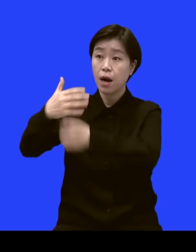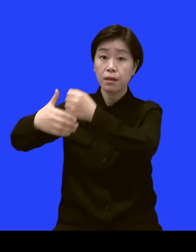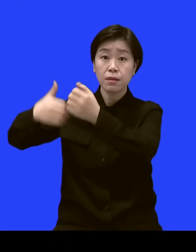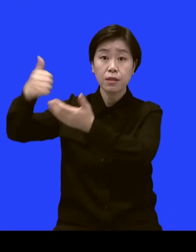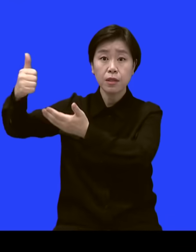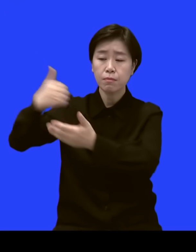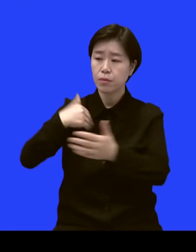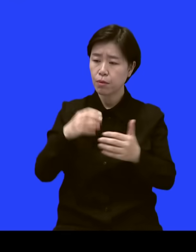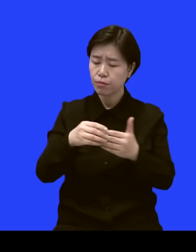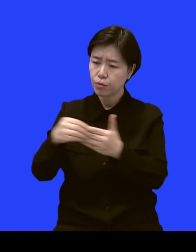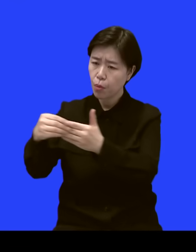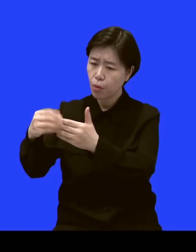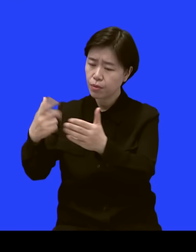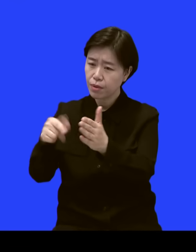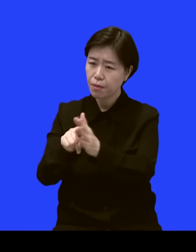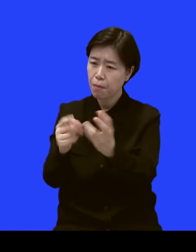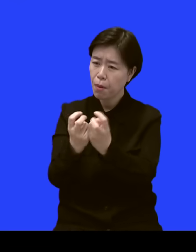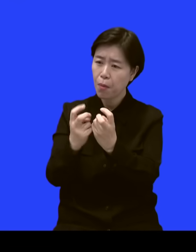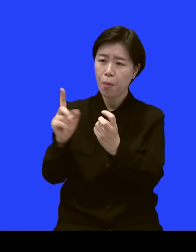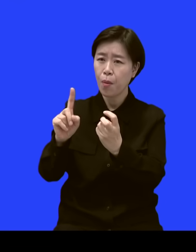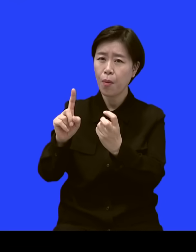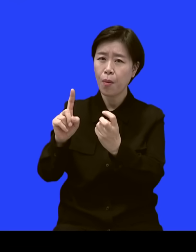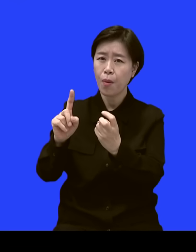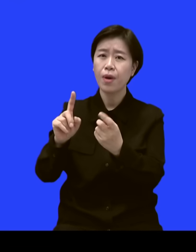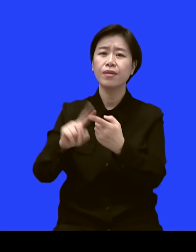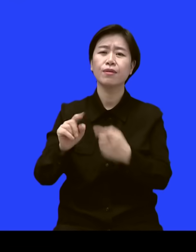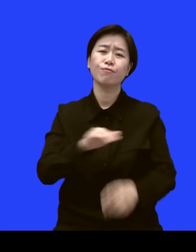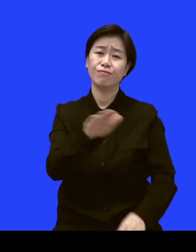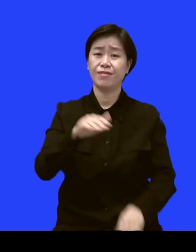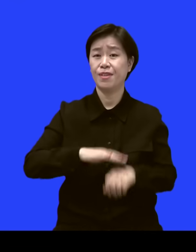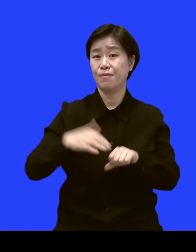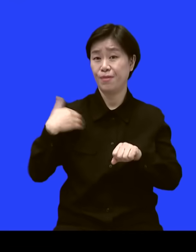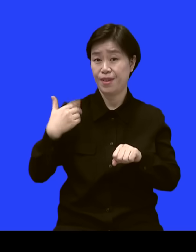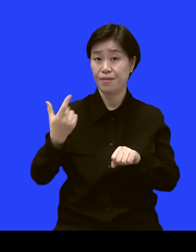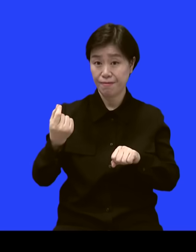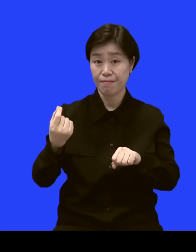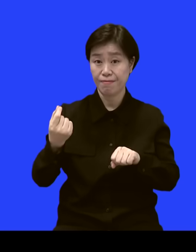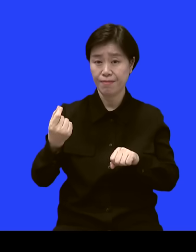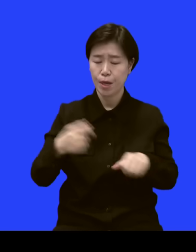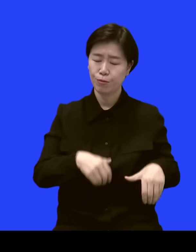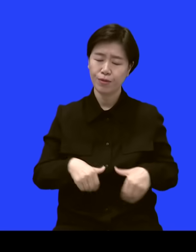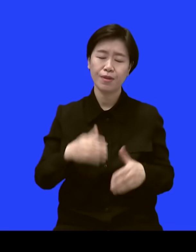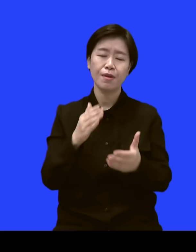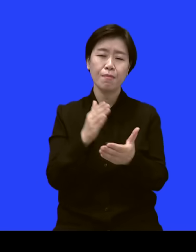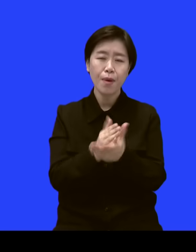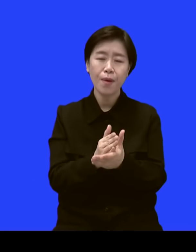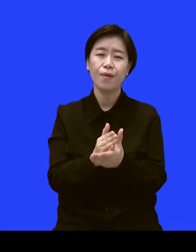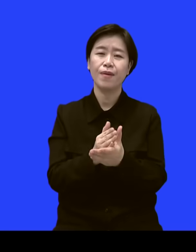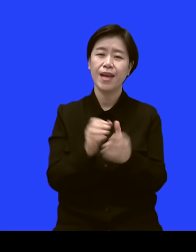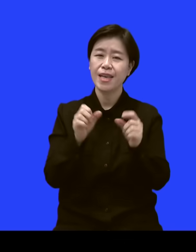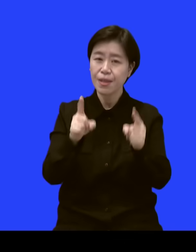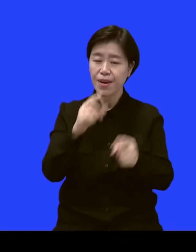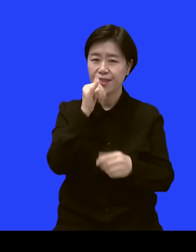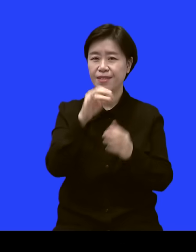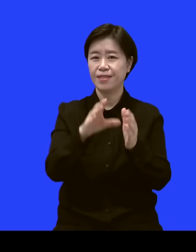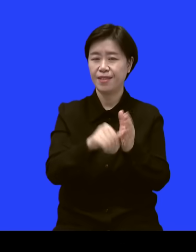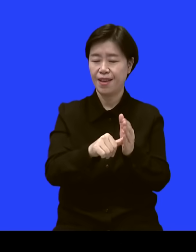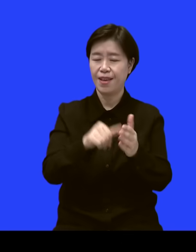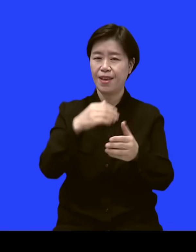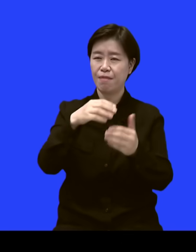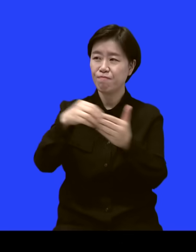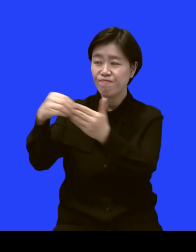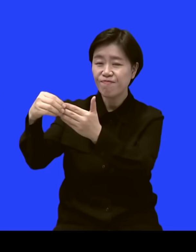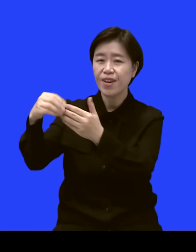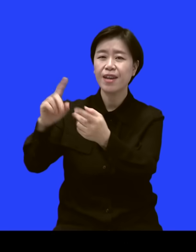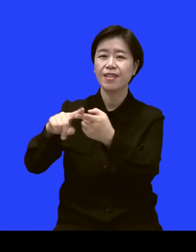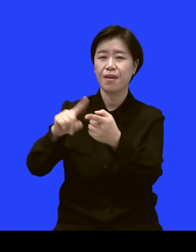일하실지 모르는 거니까 네네. 예, 주저하지 말고 기회가 있을 때 나오시면 좋겠어요. 예, 네. 내 주변에 또 우리 성도님처럼 마음병을 앓고